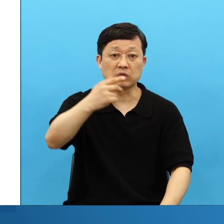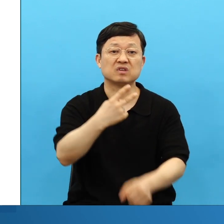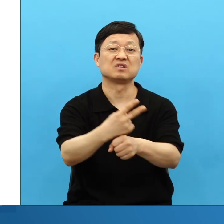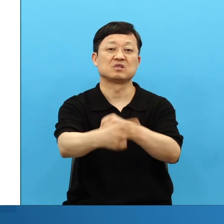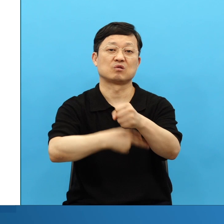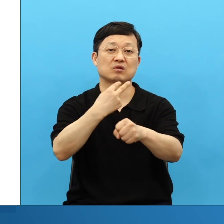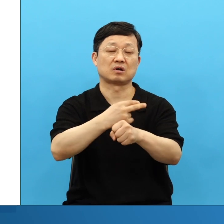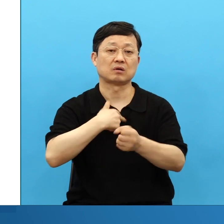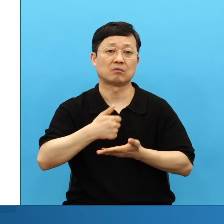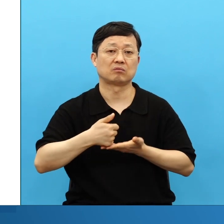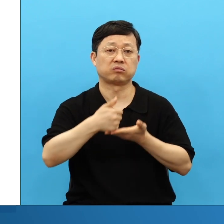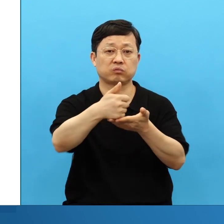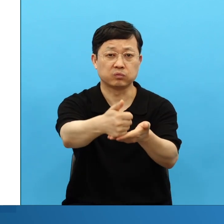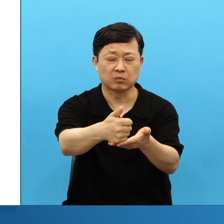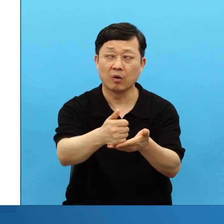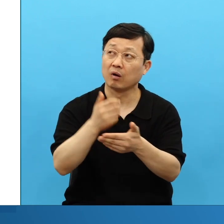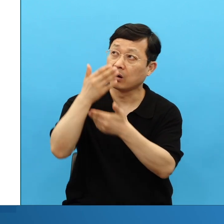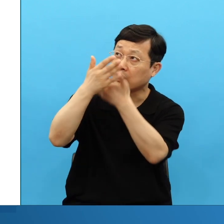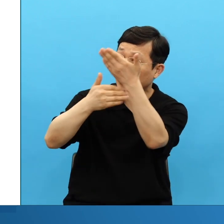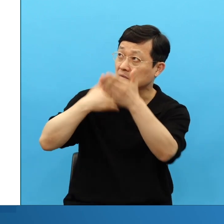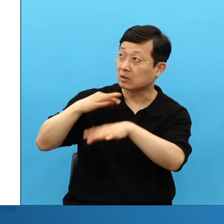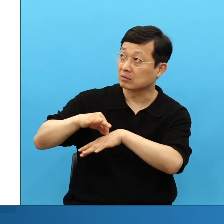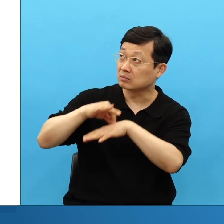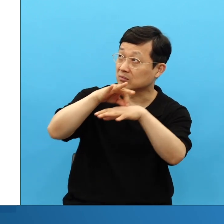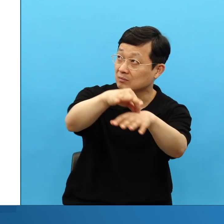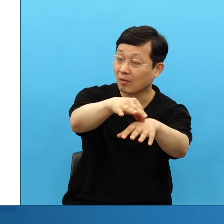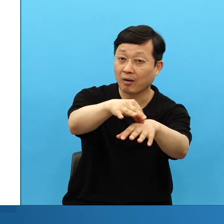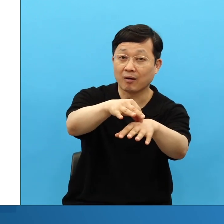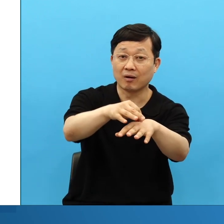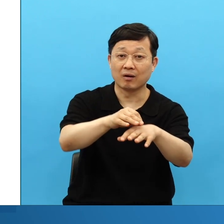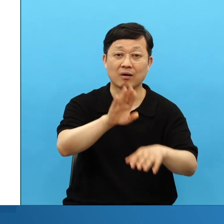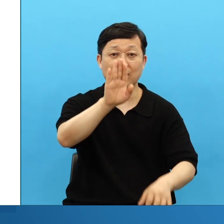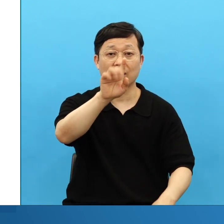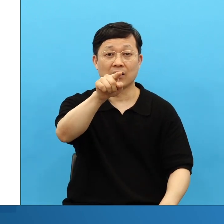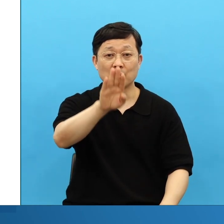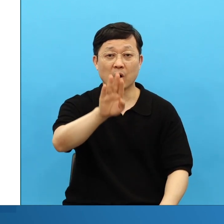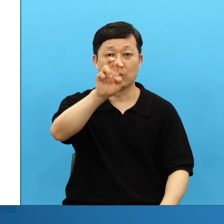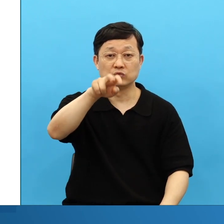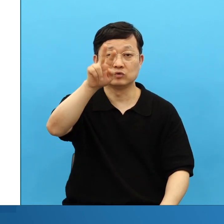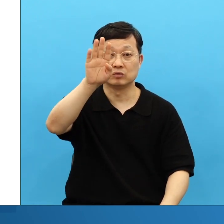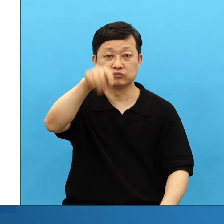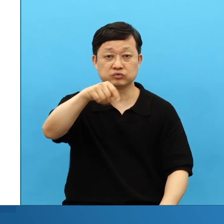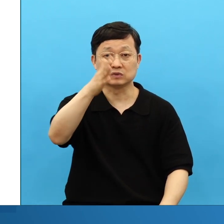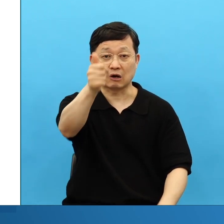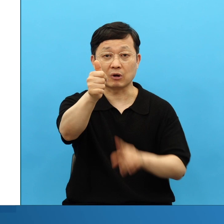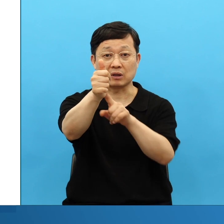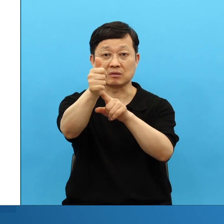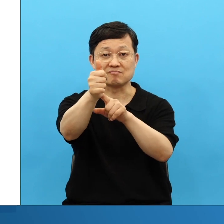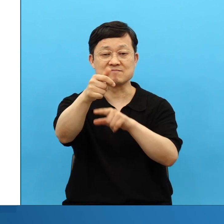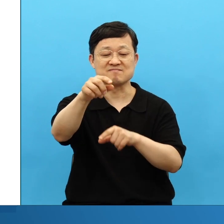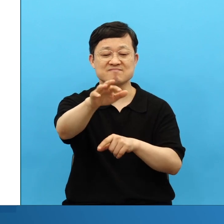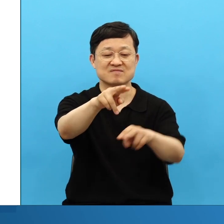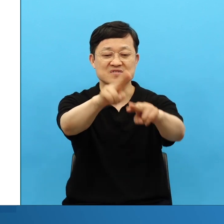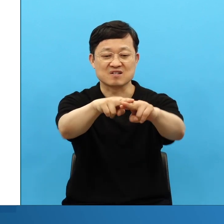이건 하나님께서 하신 법무부 장관 앞에 놓고 내가 메시지 했습니다. 이기남